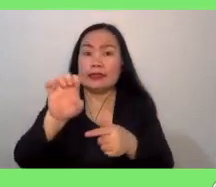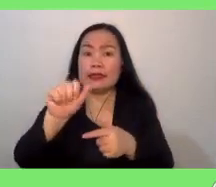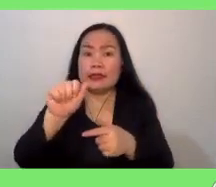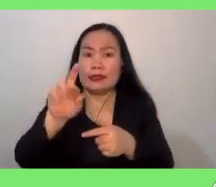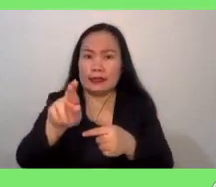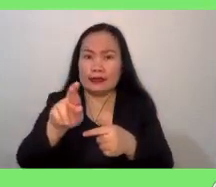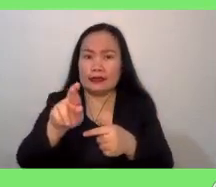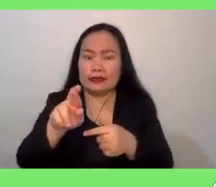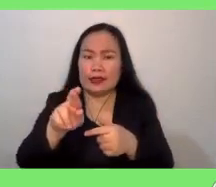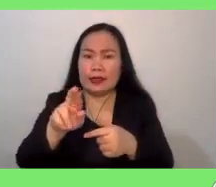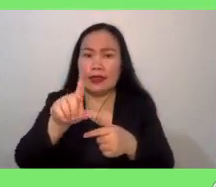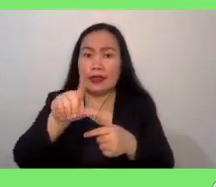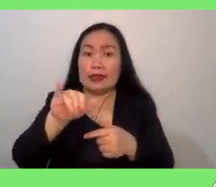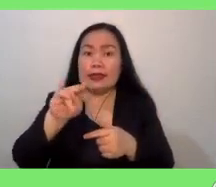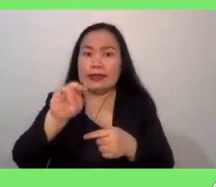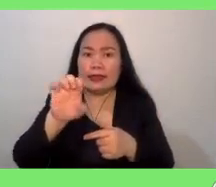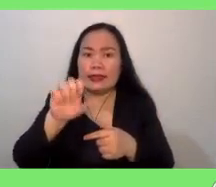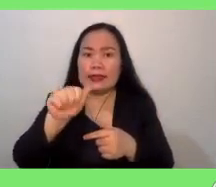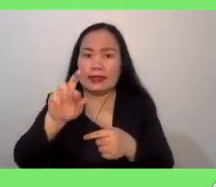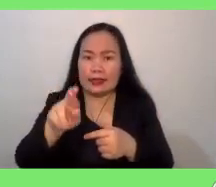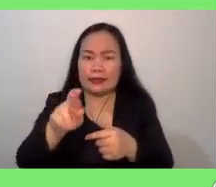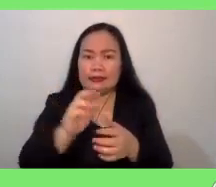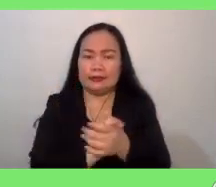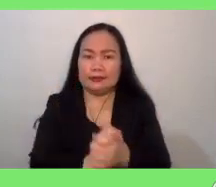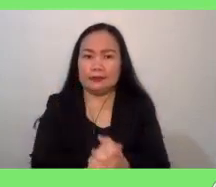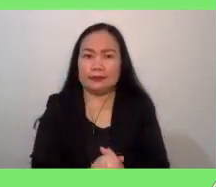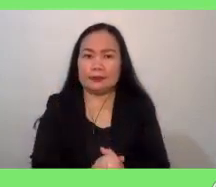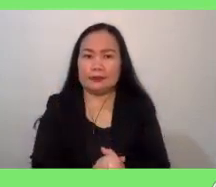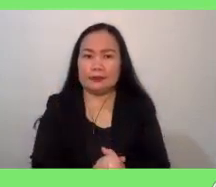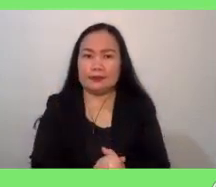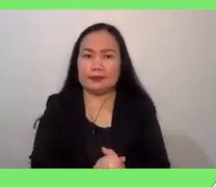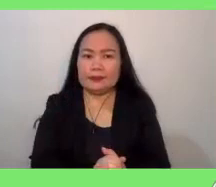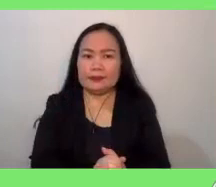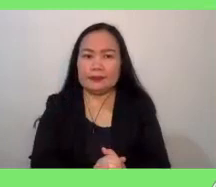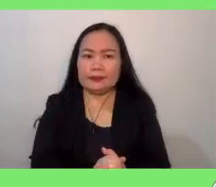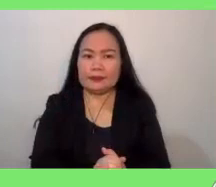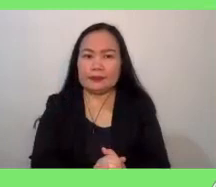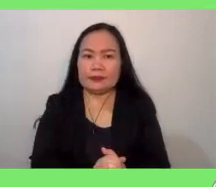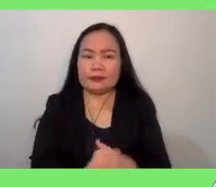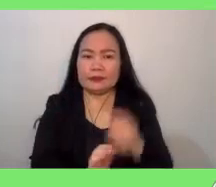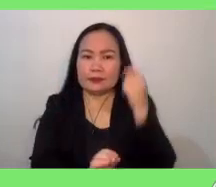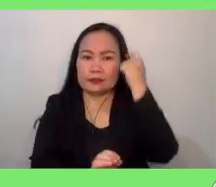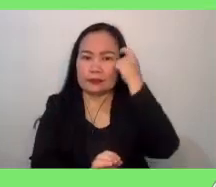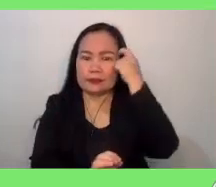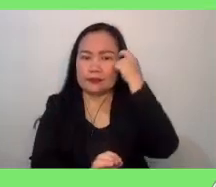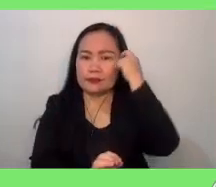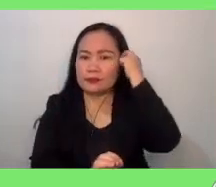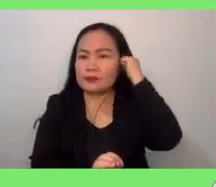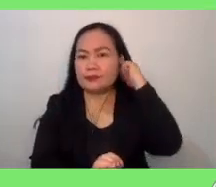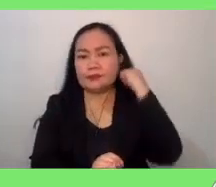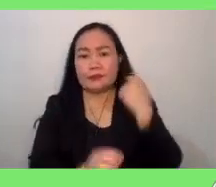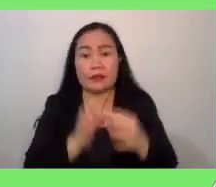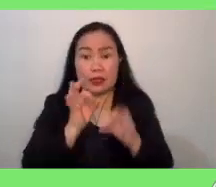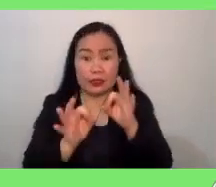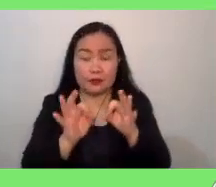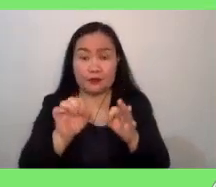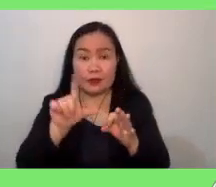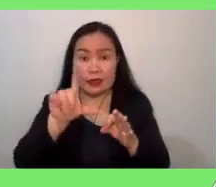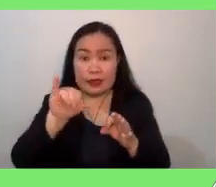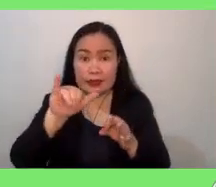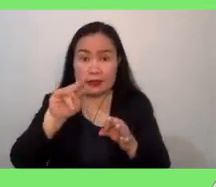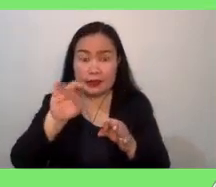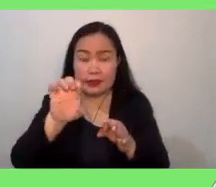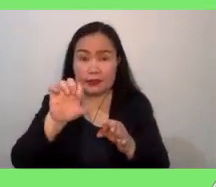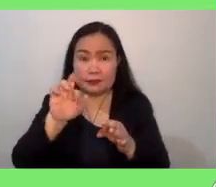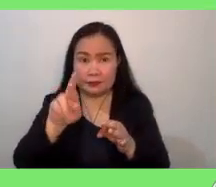natin yan sa susunod. Okay? So, ito po ang, kapag linear lang siya, yun, isa lang po ang